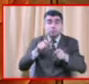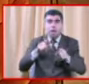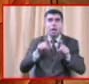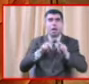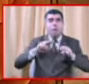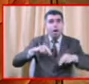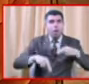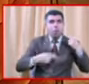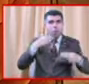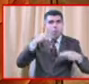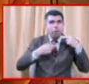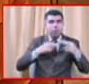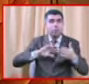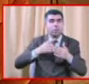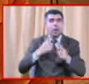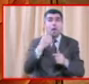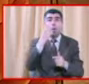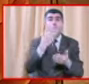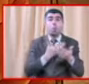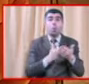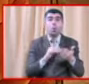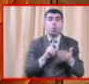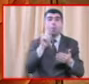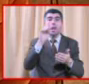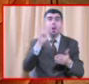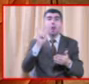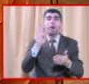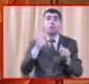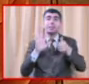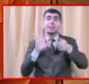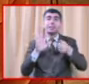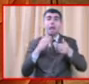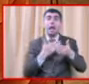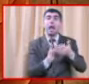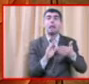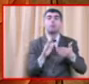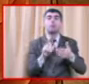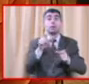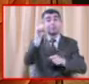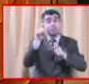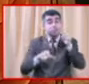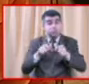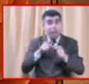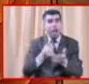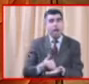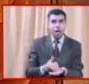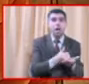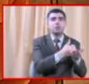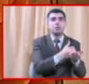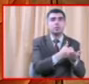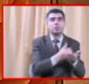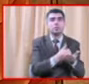اللي كيستافدوا منه 1,460,000 ألف تلميذ وتلميذة بواحد القيمة ديال 900 مليون درهم